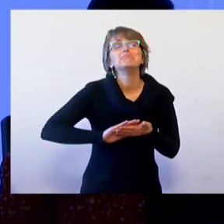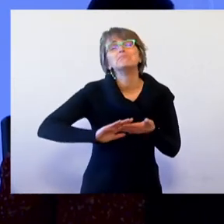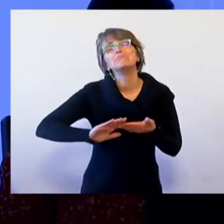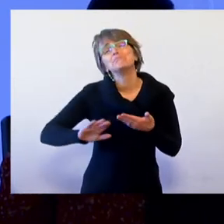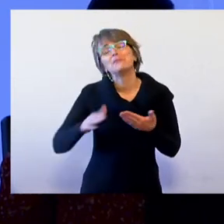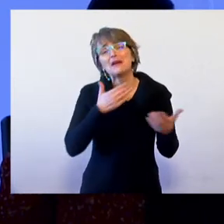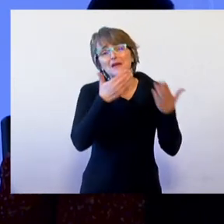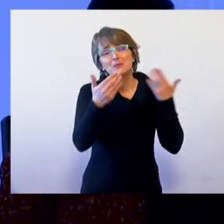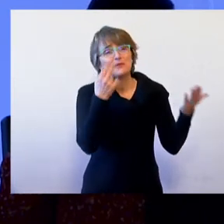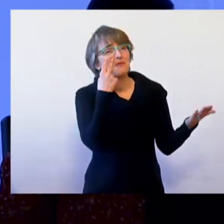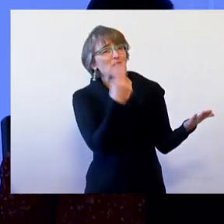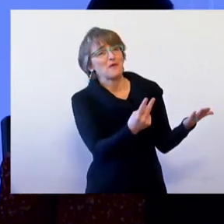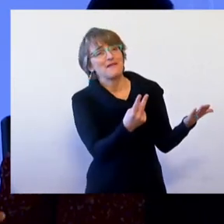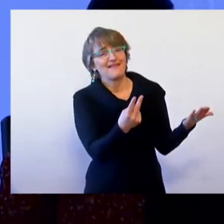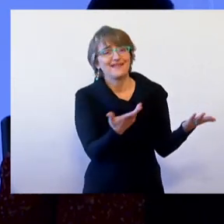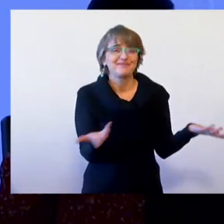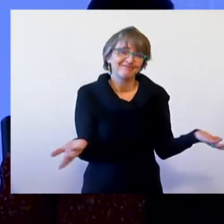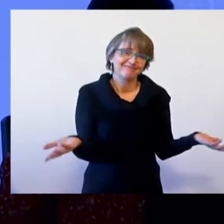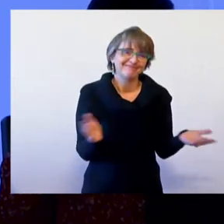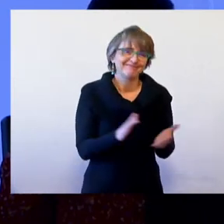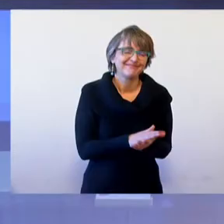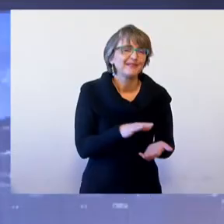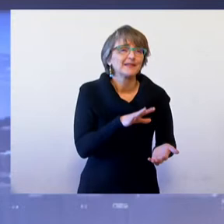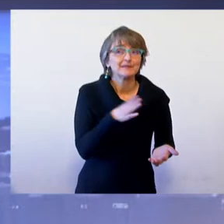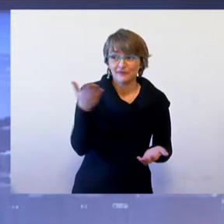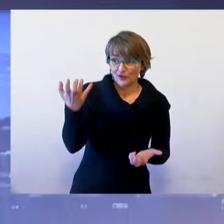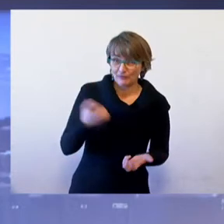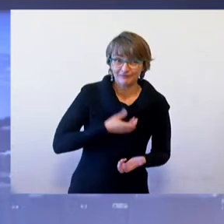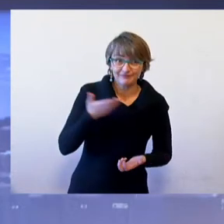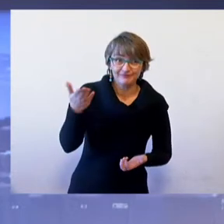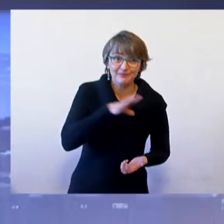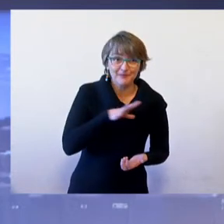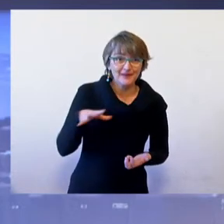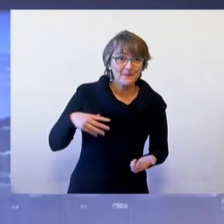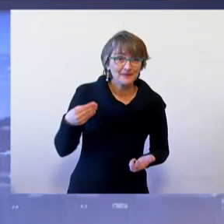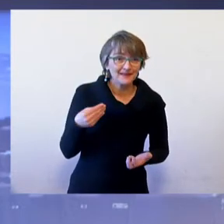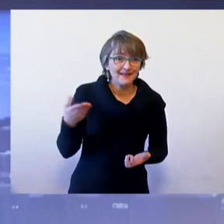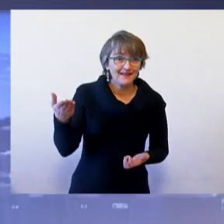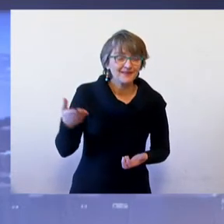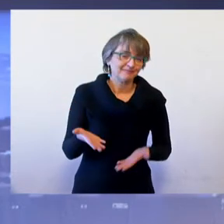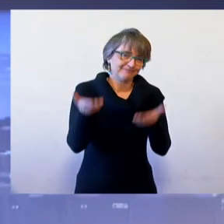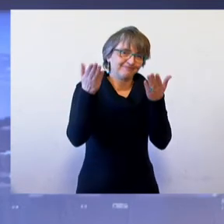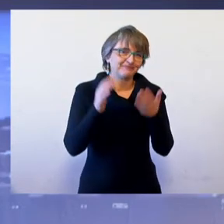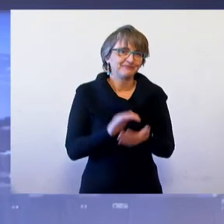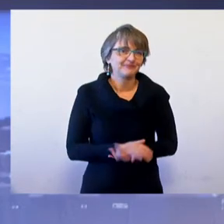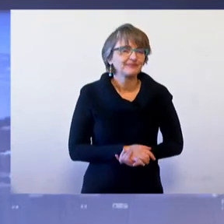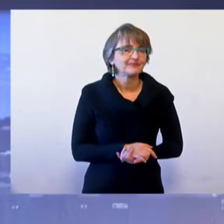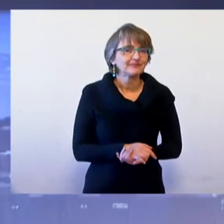en expo à Raymond Depardon. Ben Marsa, vous voulez dire un petit mot? Allez-y.